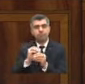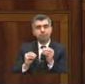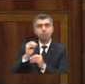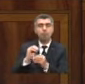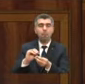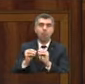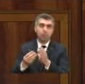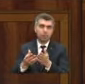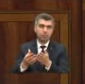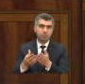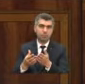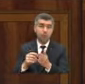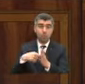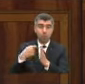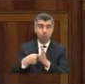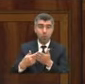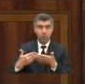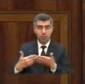في وقته.